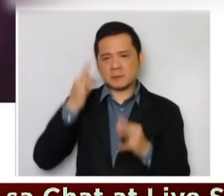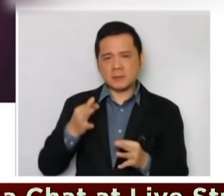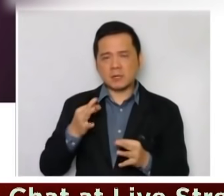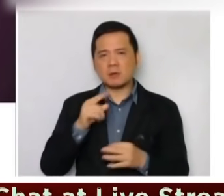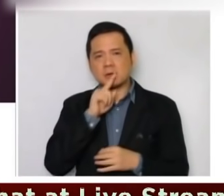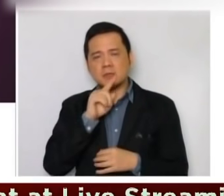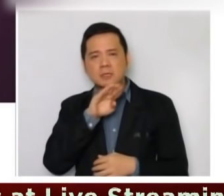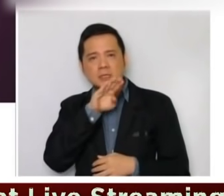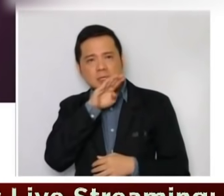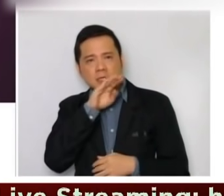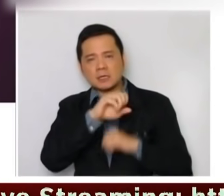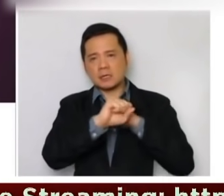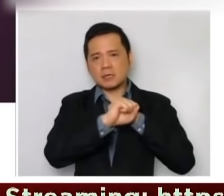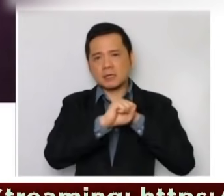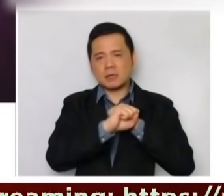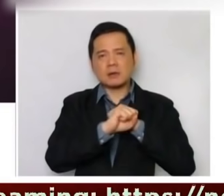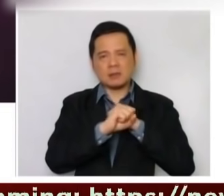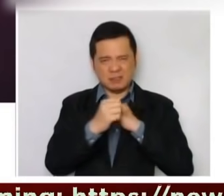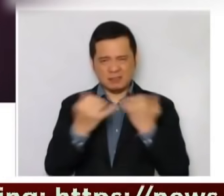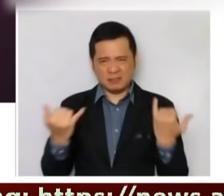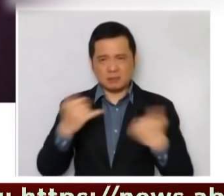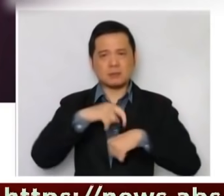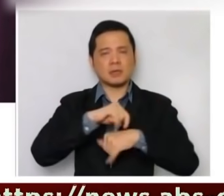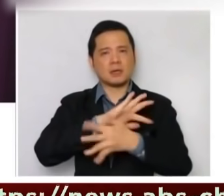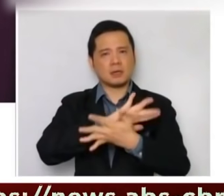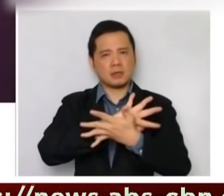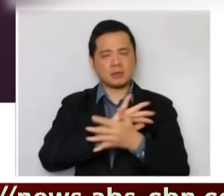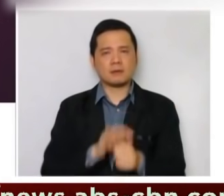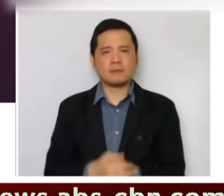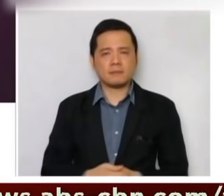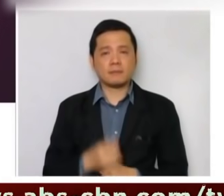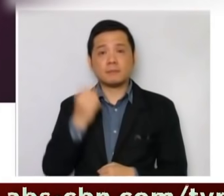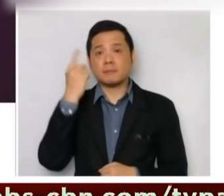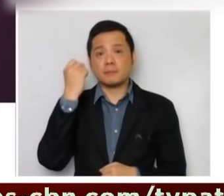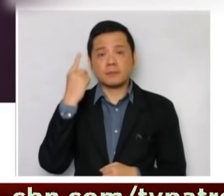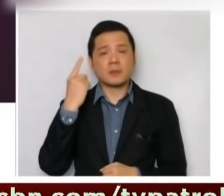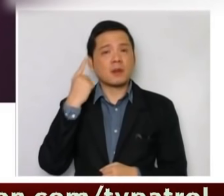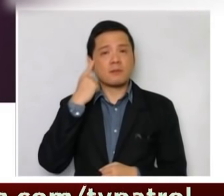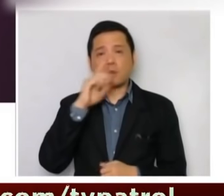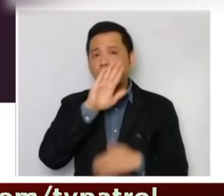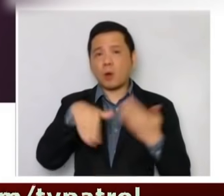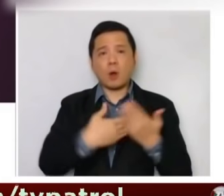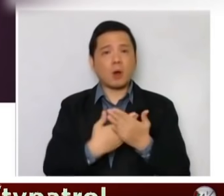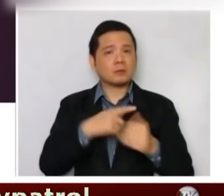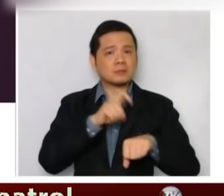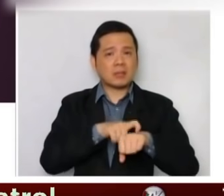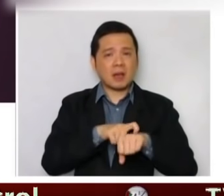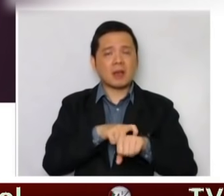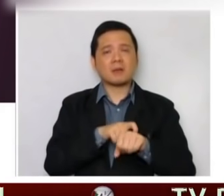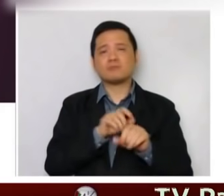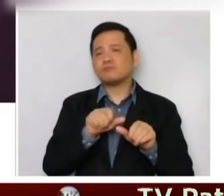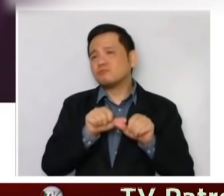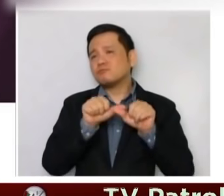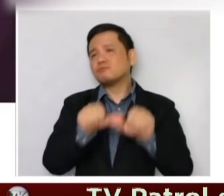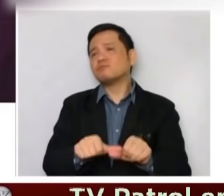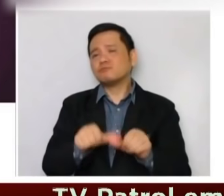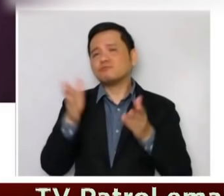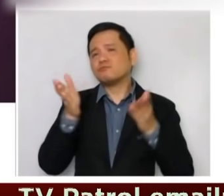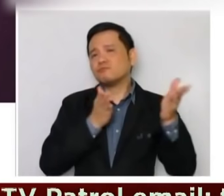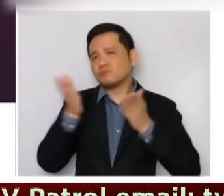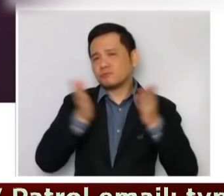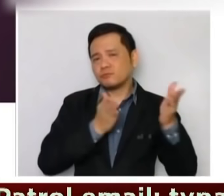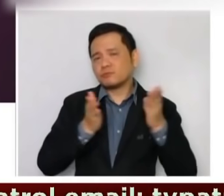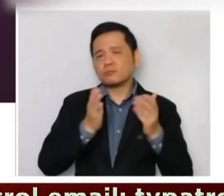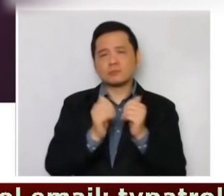siyang mangampanya sa gitna ng pandemya. Pero giit niya, for all seasons naman daw ang public service na kaya niyang ipagpatuloy sa